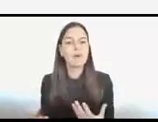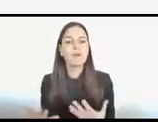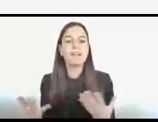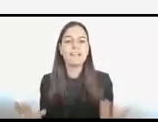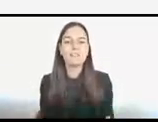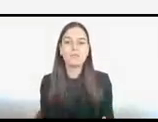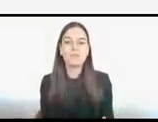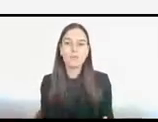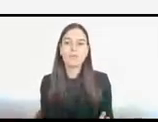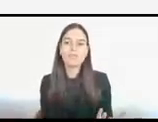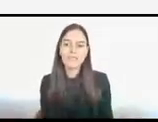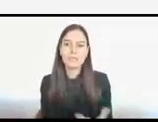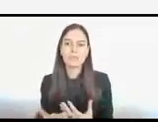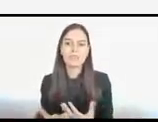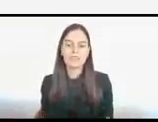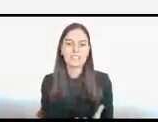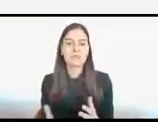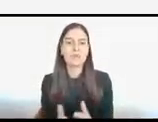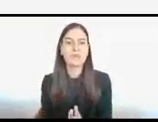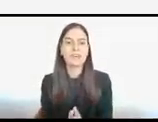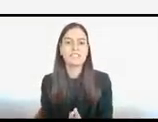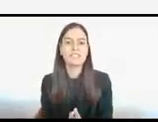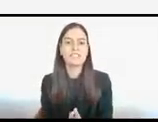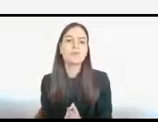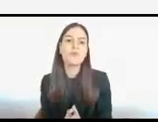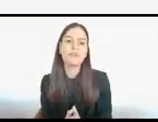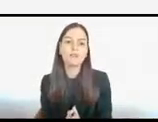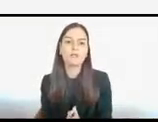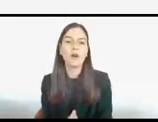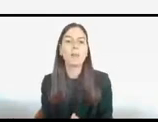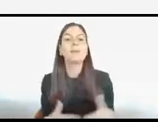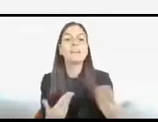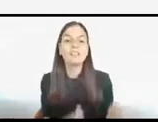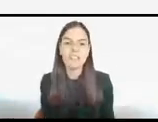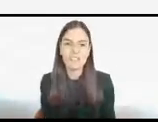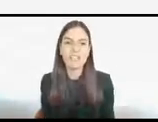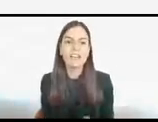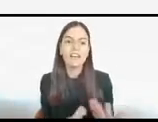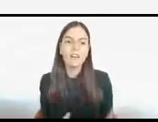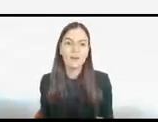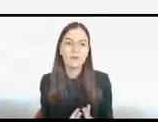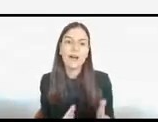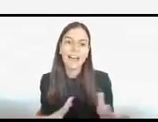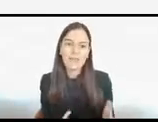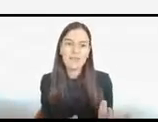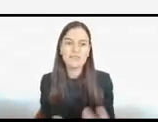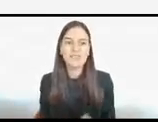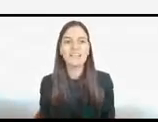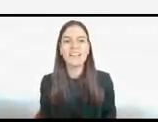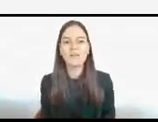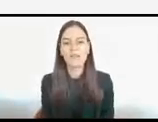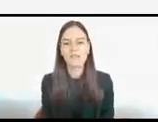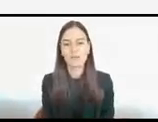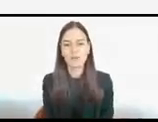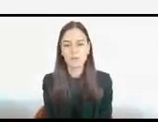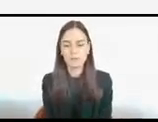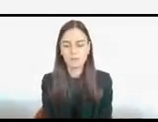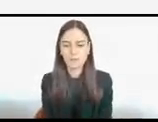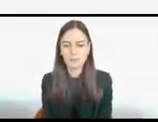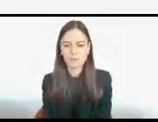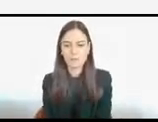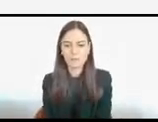c'est vraiment les deux types d'investissements locatifs où on va devoir privilégier voire imposer la location